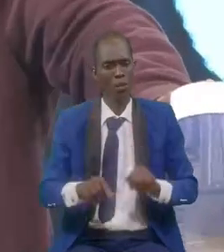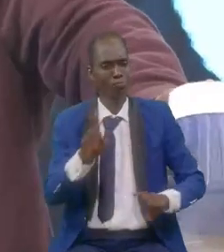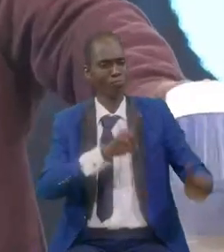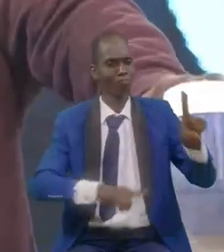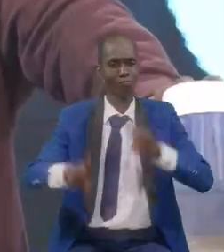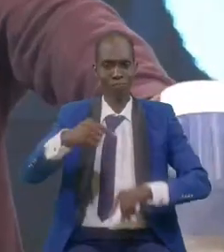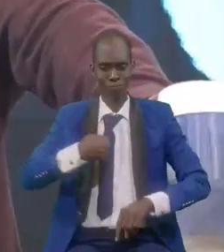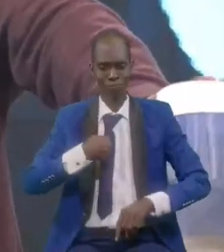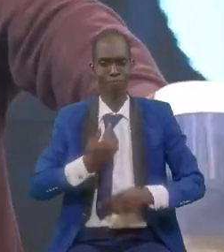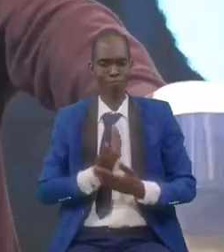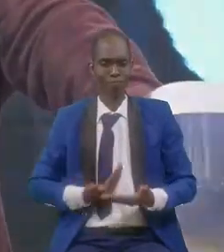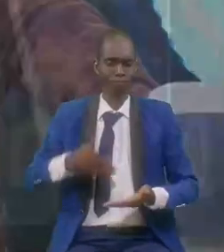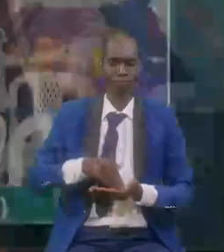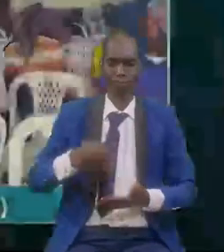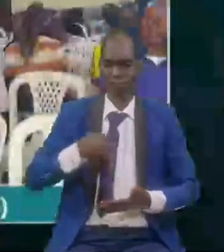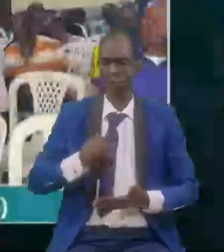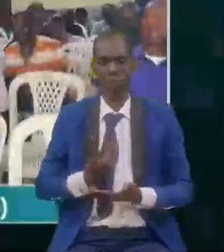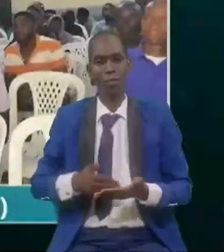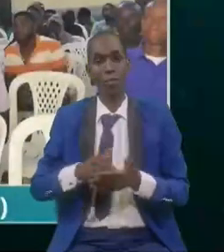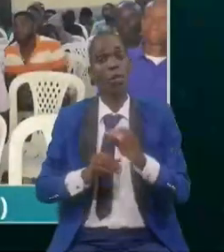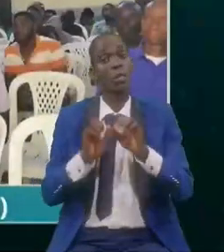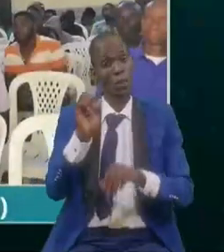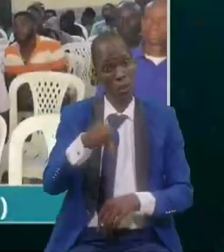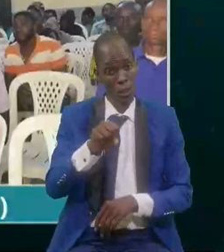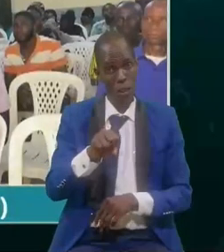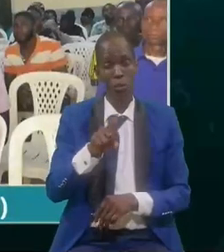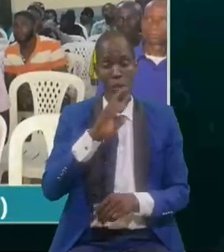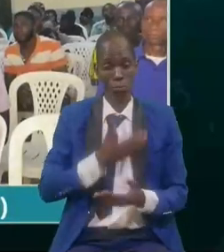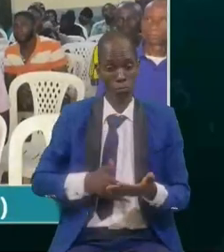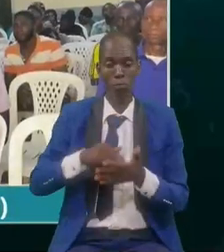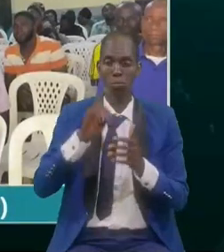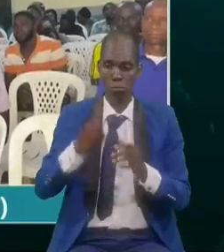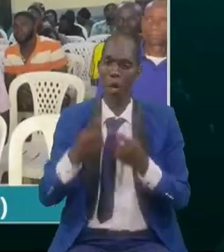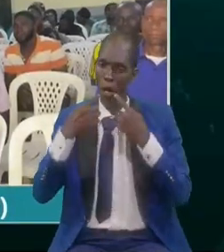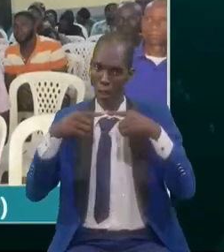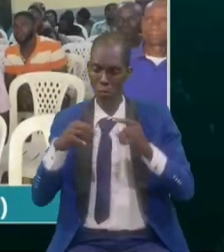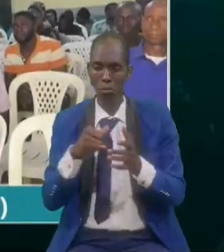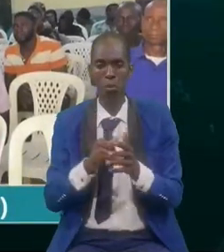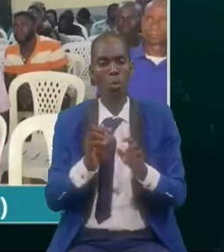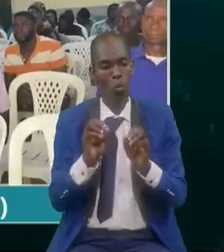nouveau. » Oui, je suis né de nouveau. Nous devons le dire, mais,